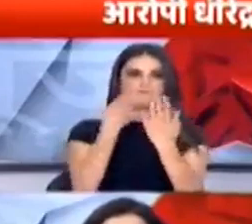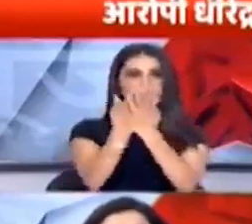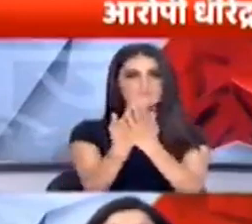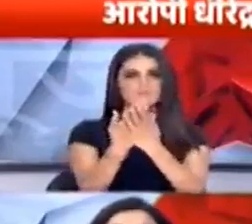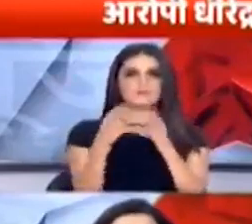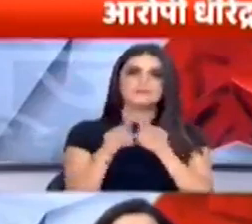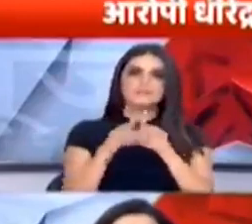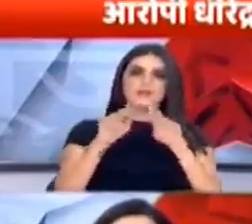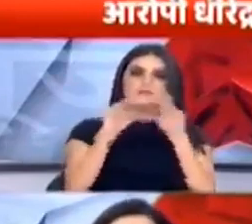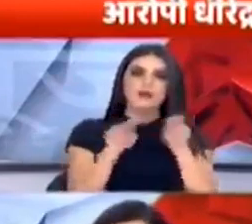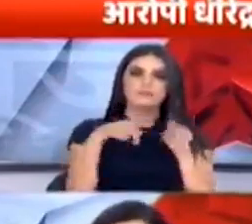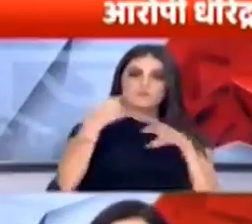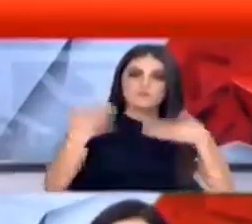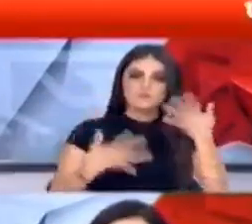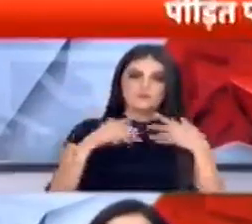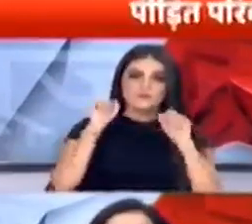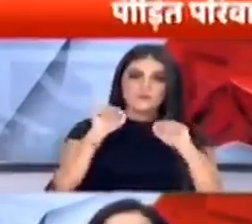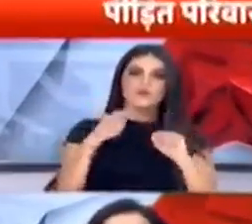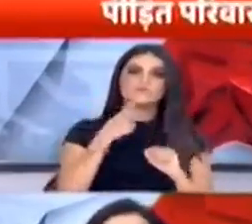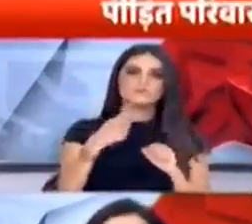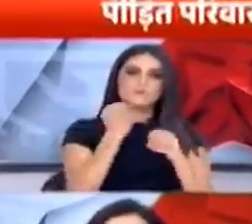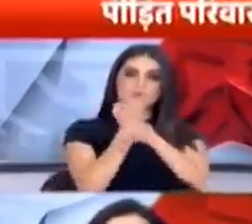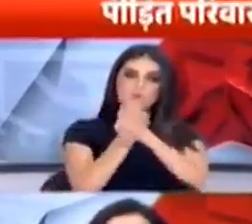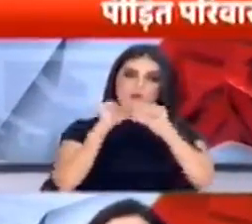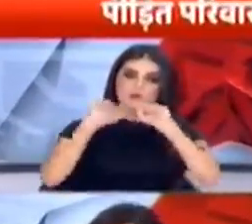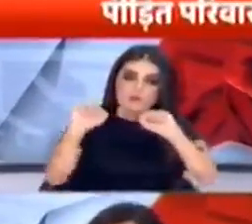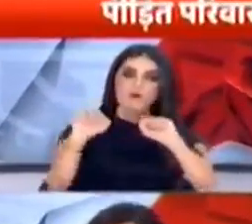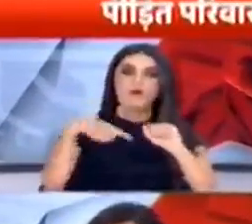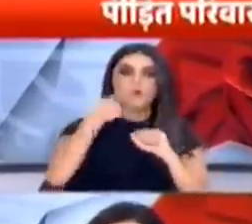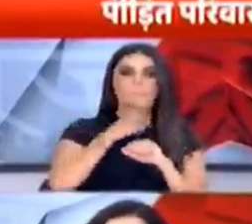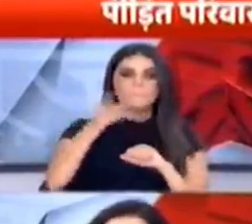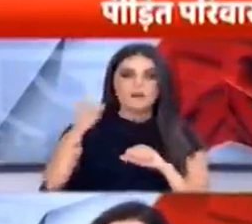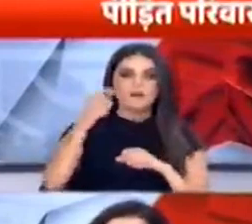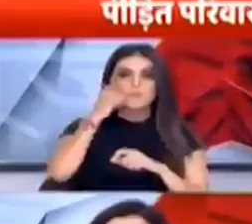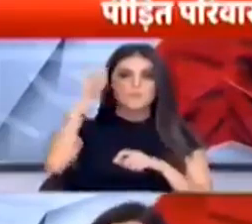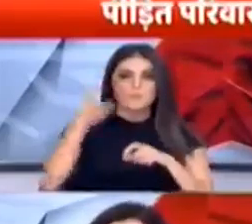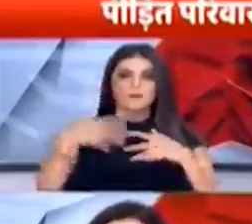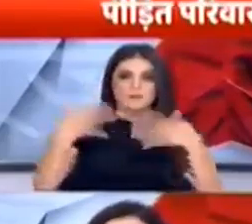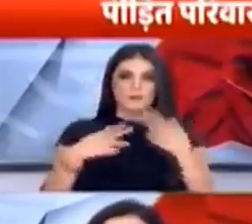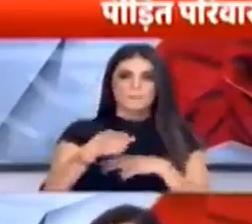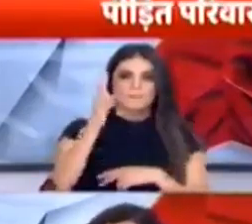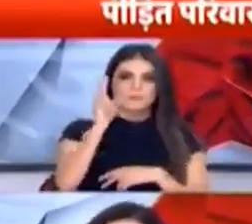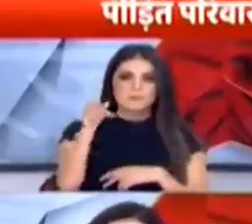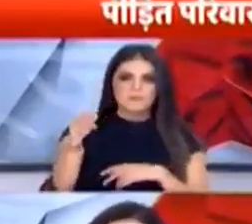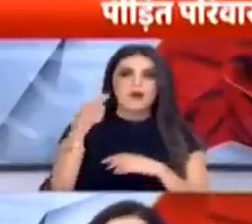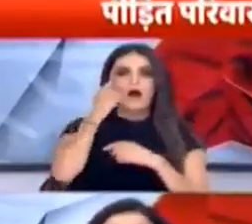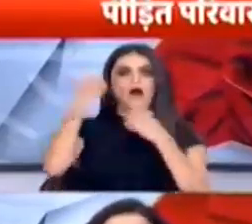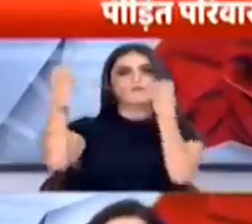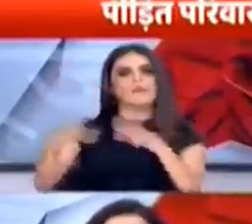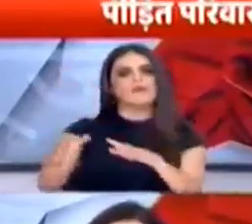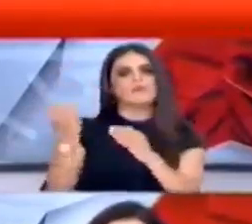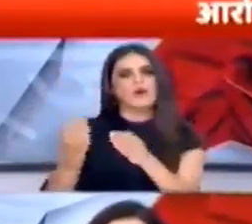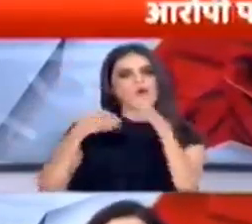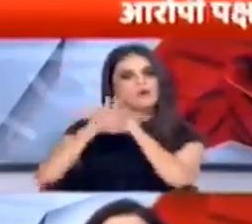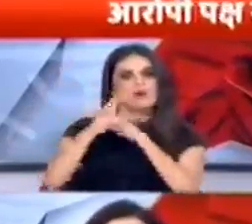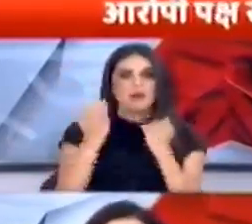है। पीड़ित परिवार ने कहा, पुलिस ने आरोपी को पिस्तौल के साथ छोड़ दिया और